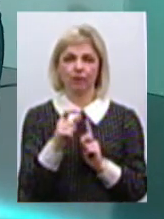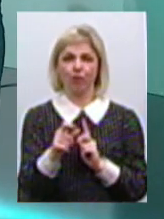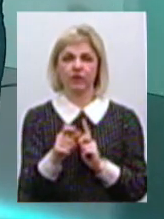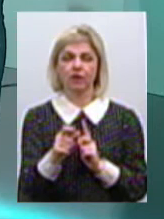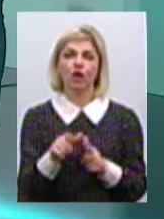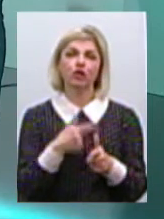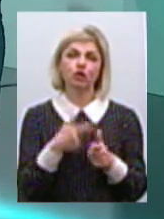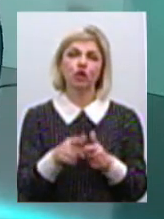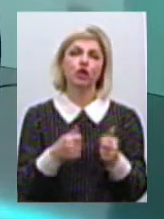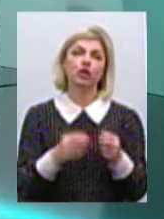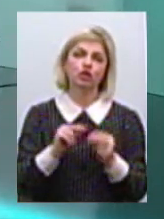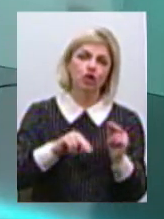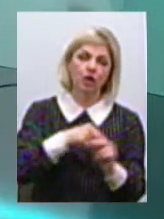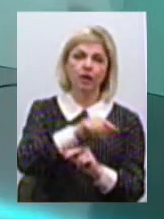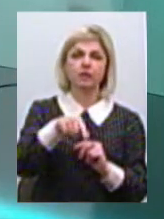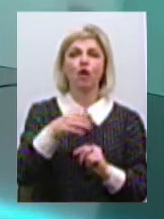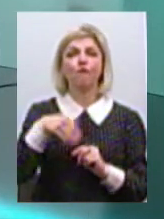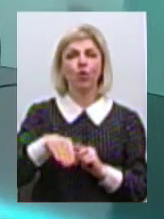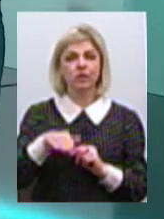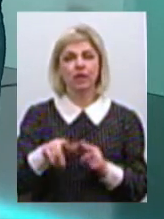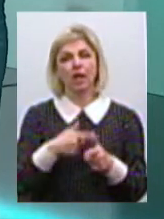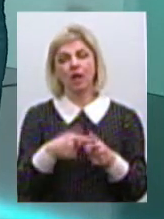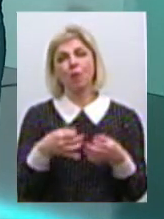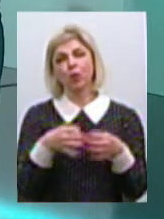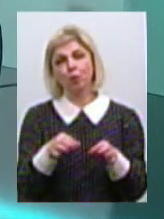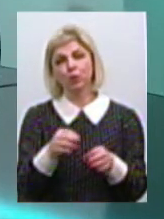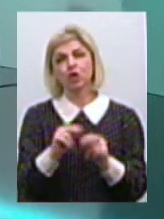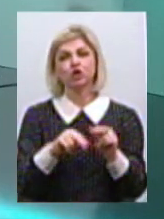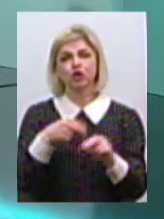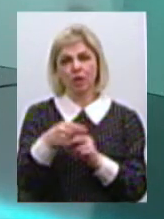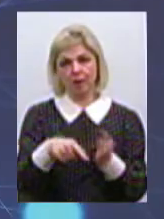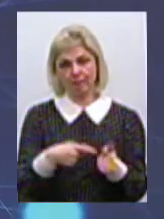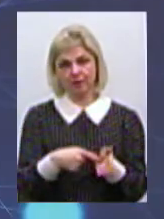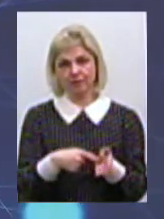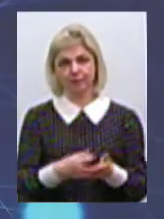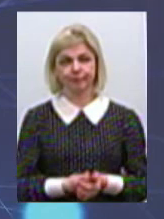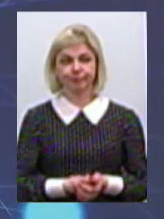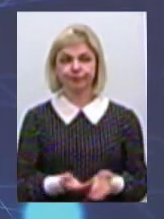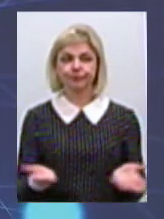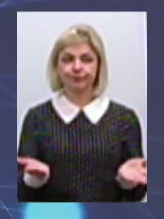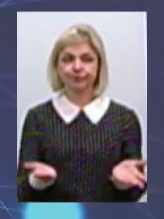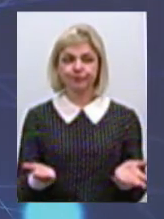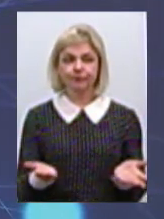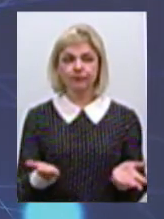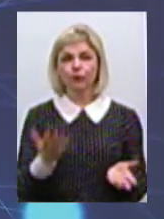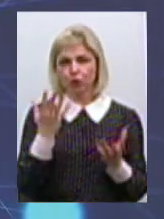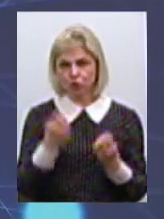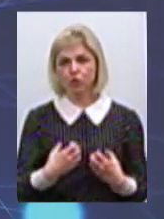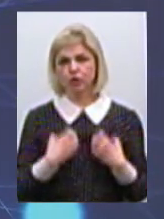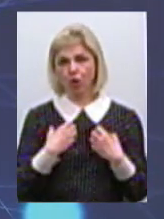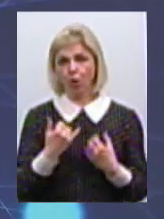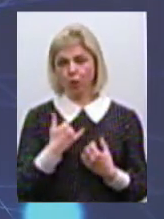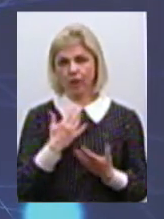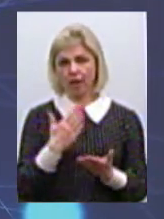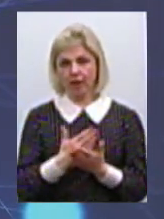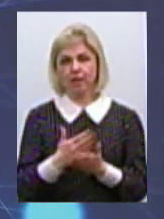Чи вони поїдуть через Вознесенськ, чи їх будуть пропускати через міст. То... Я, це буде злий жарт, але у нас ще є чудова траса